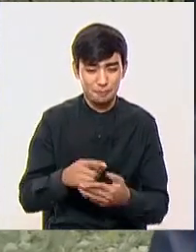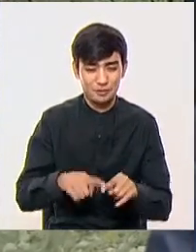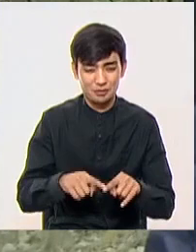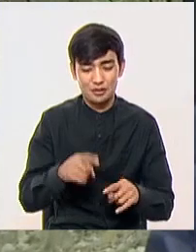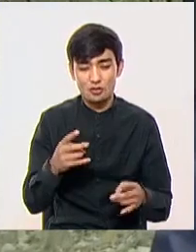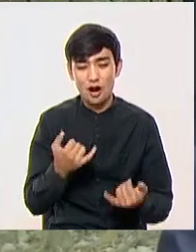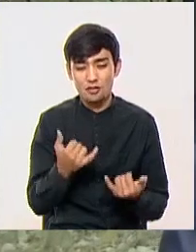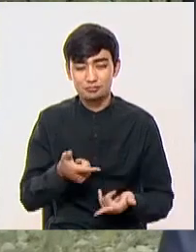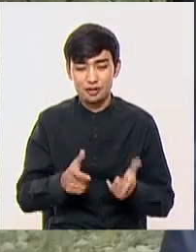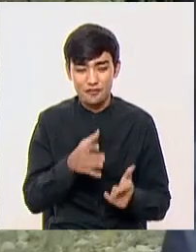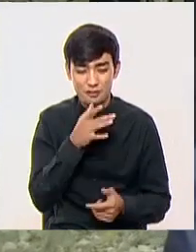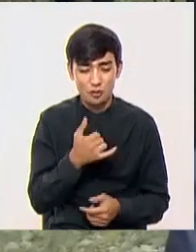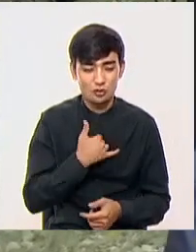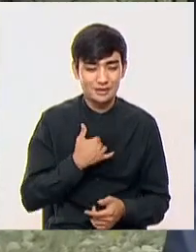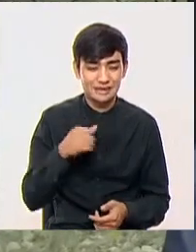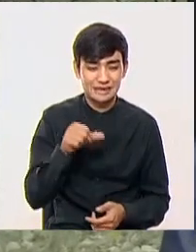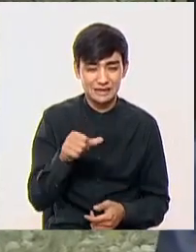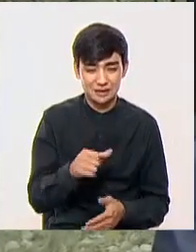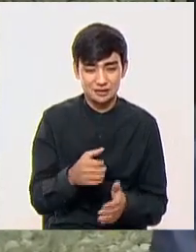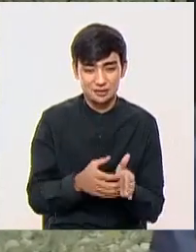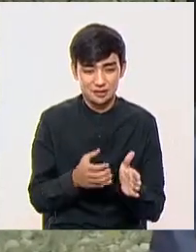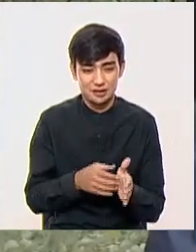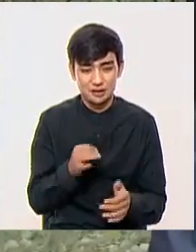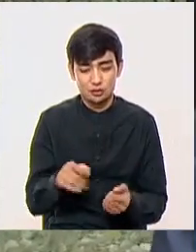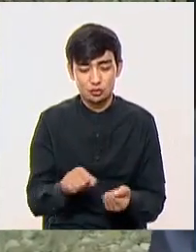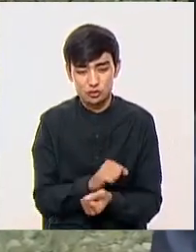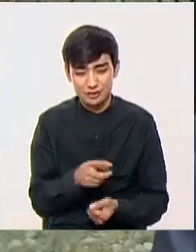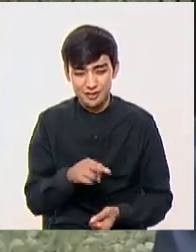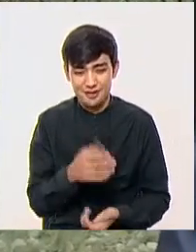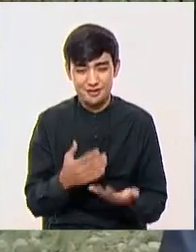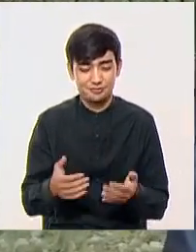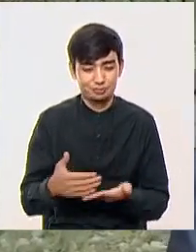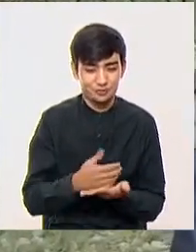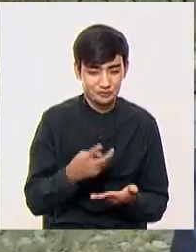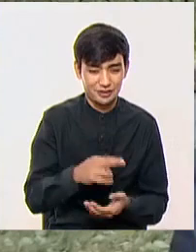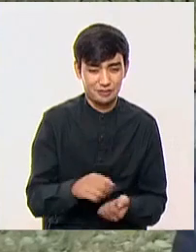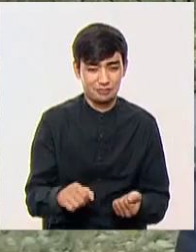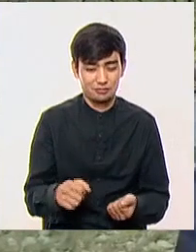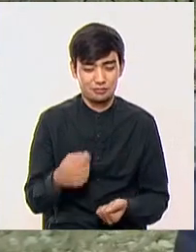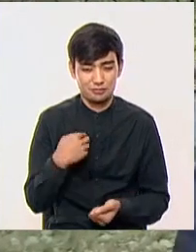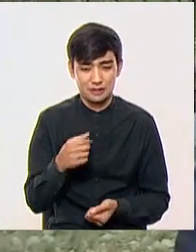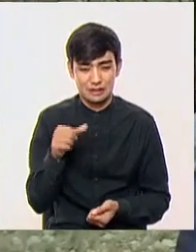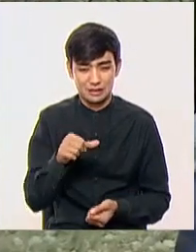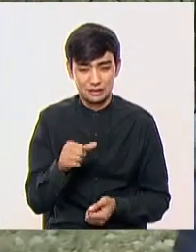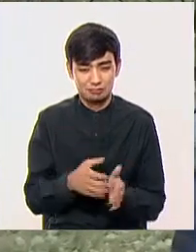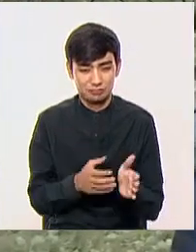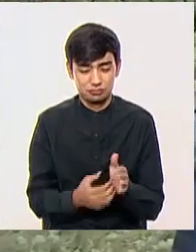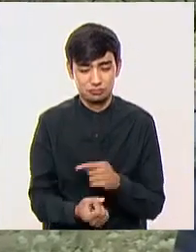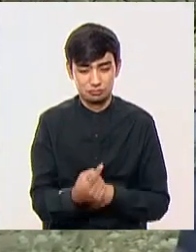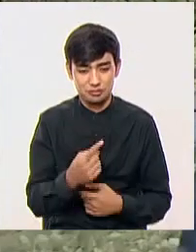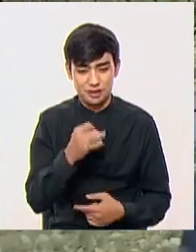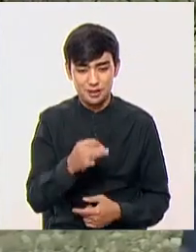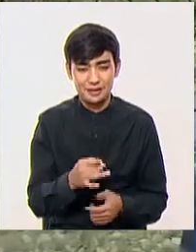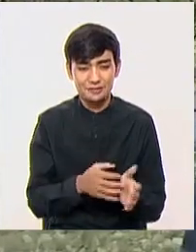настоящее время у нас не хватает дизельного топлива для сушки этой культуры. Как результатом этого может являться дефицит.